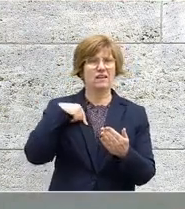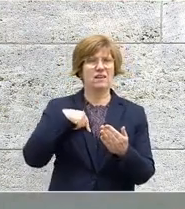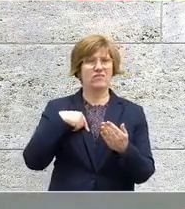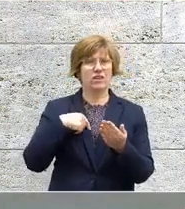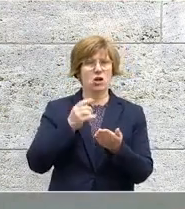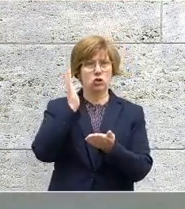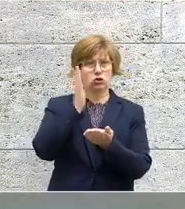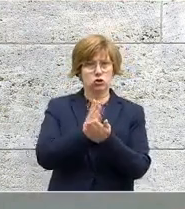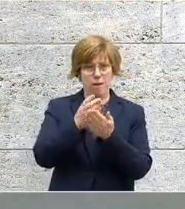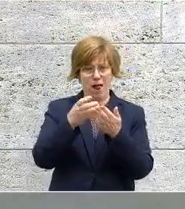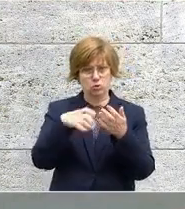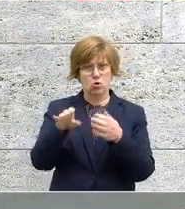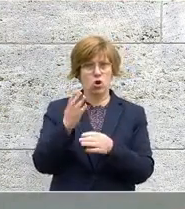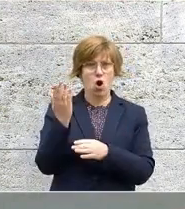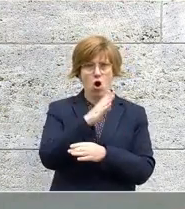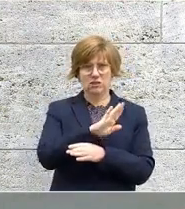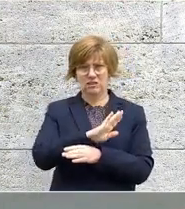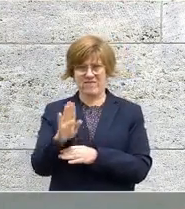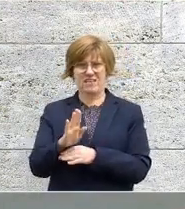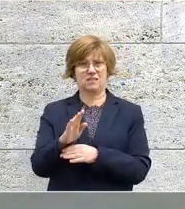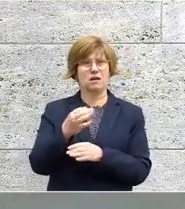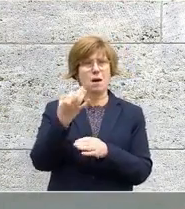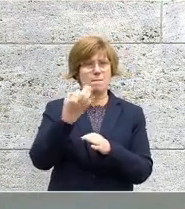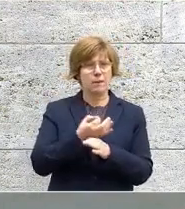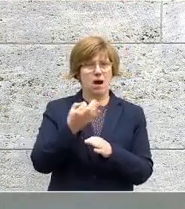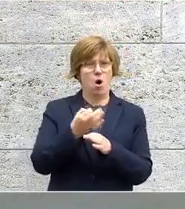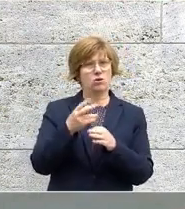der Spaltung in Ost und West noch einige